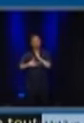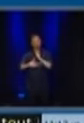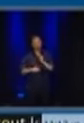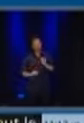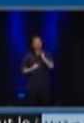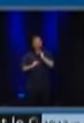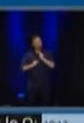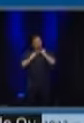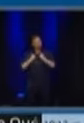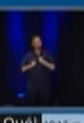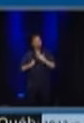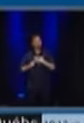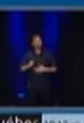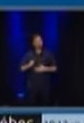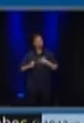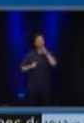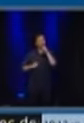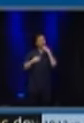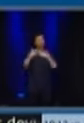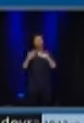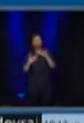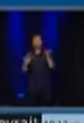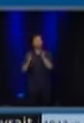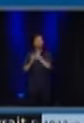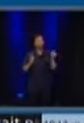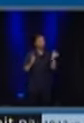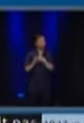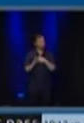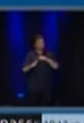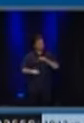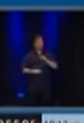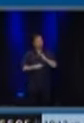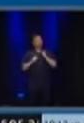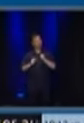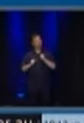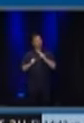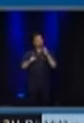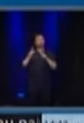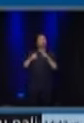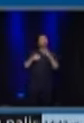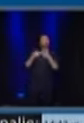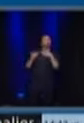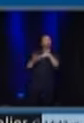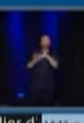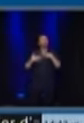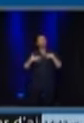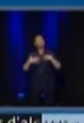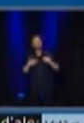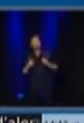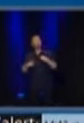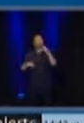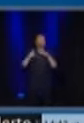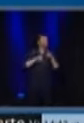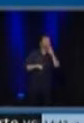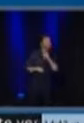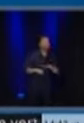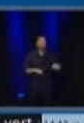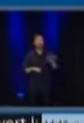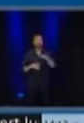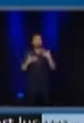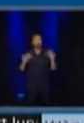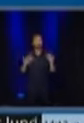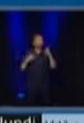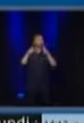pour se protéger soi-même, peu importe l'âge qu'on a, pour protéger les personnes qui sont plus vulnérables dans notre entourage, donc les